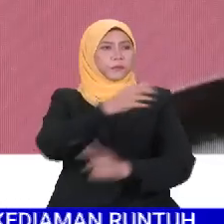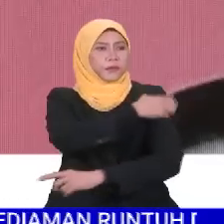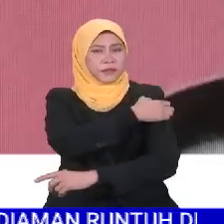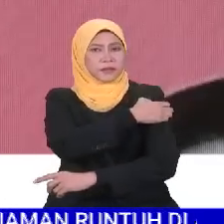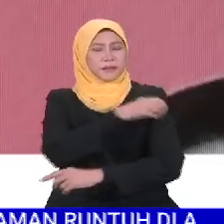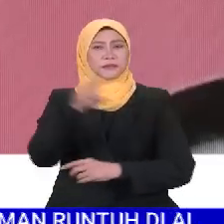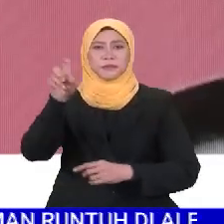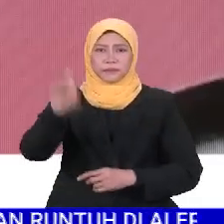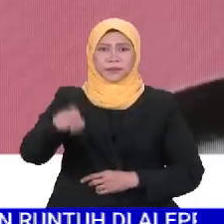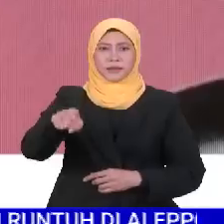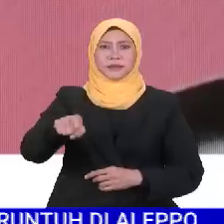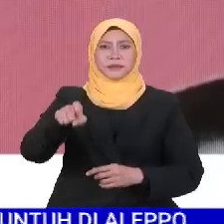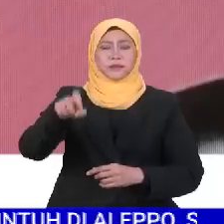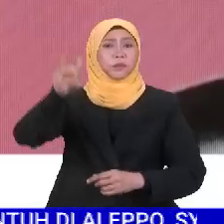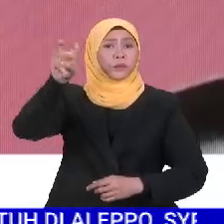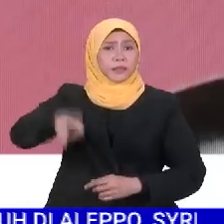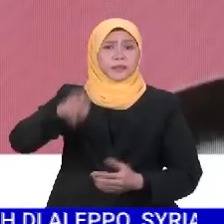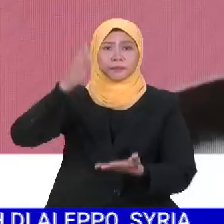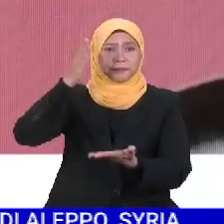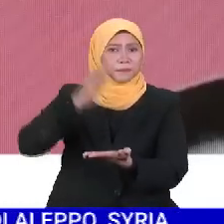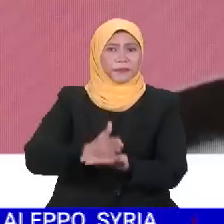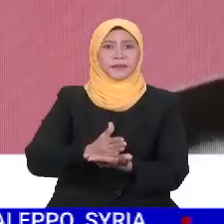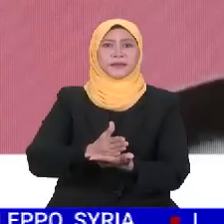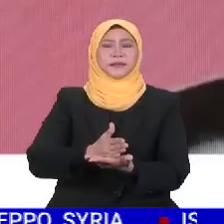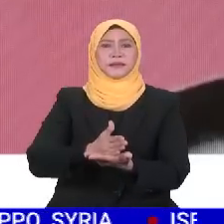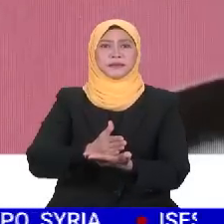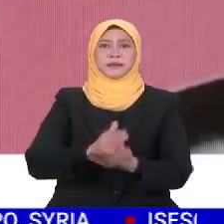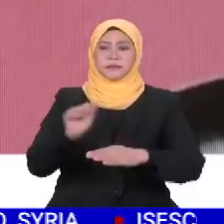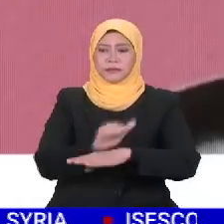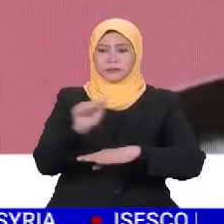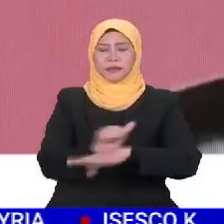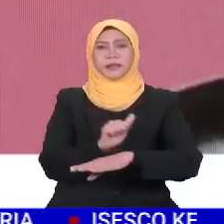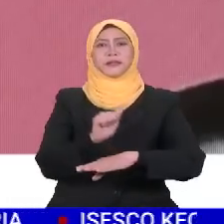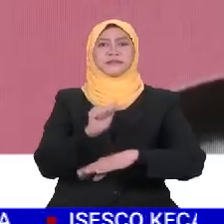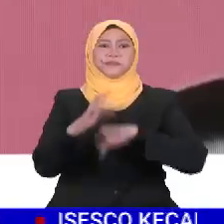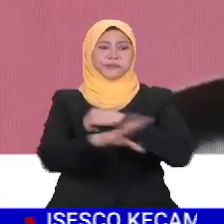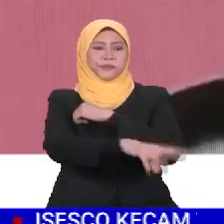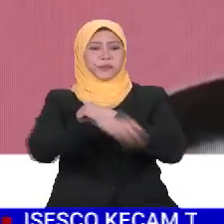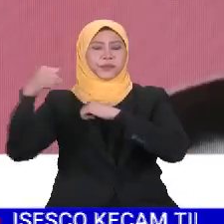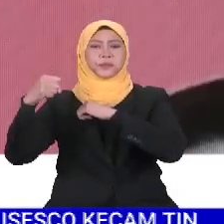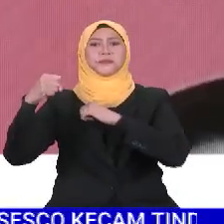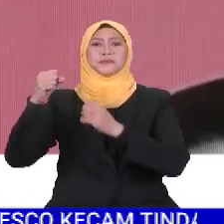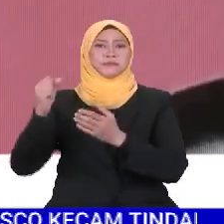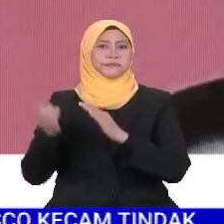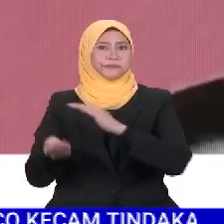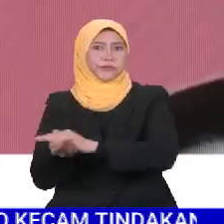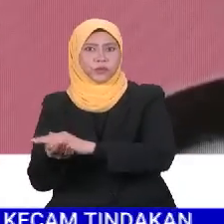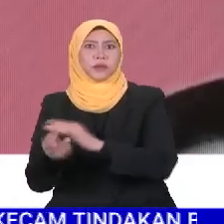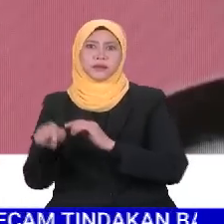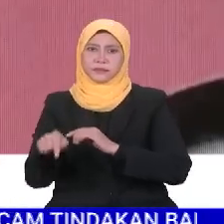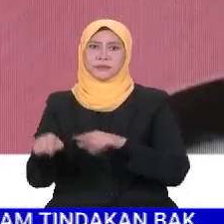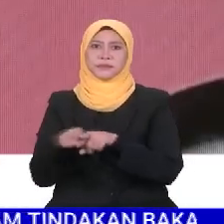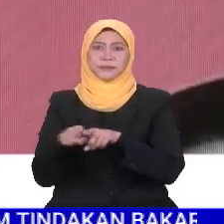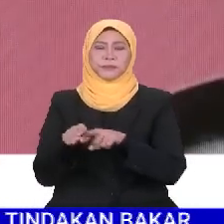penguatkuasaan. Mesti dan wajib hentikan amalan rompakan kekayaan negara. Dan